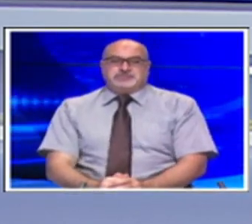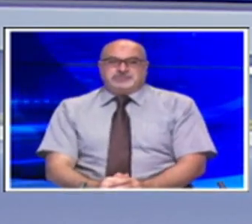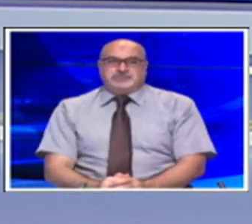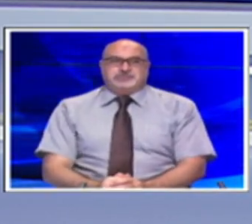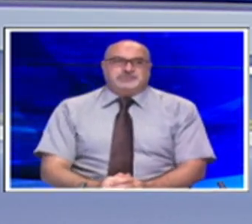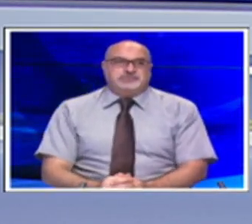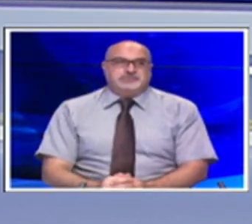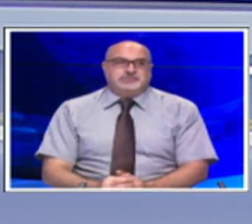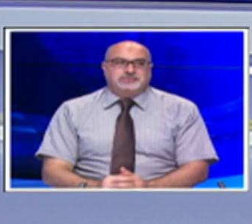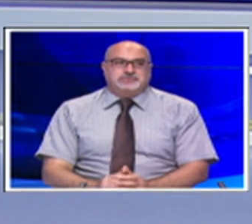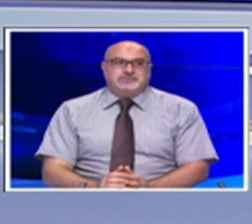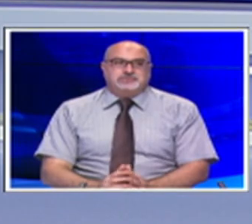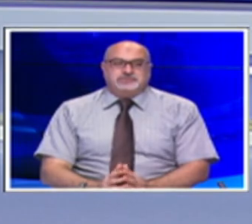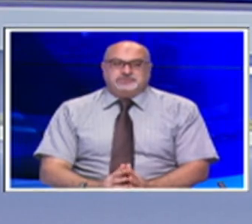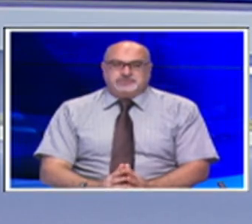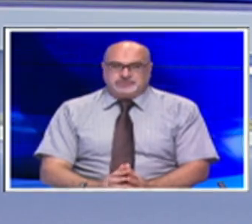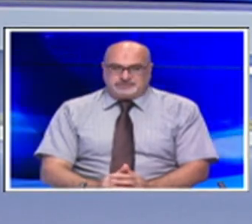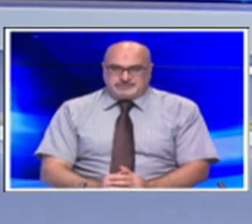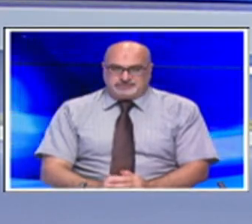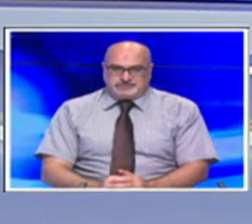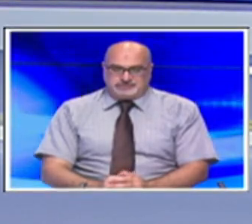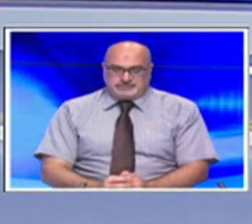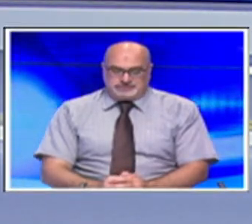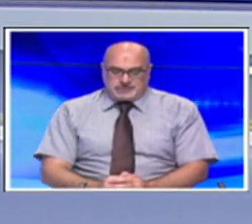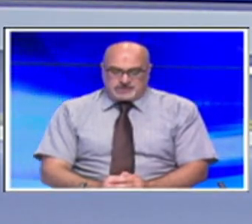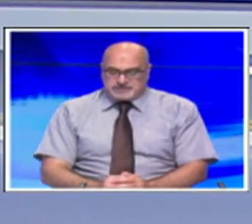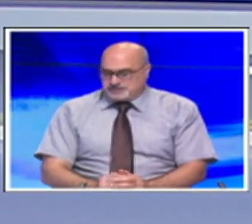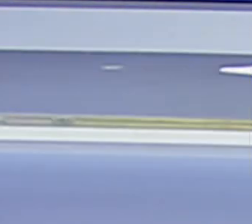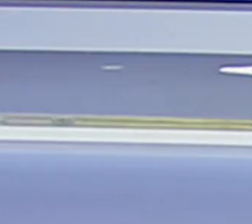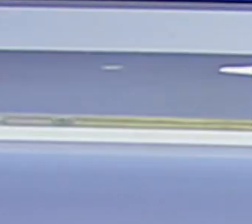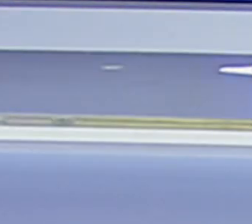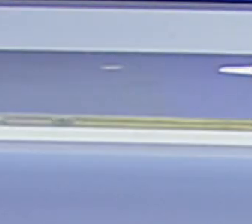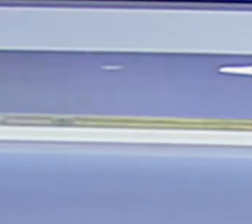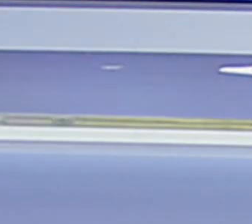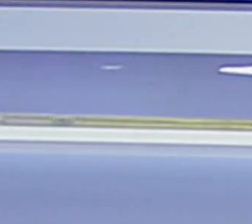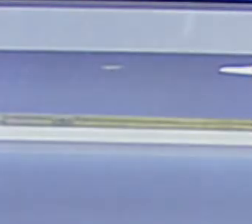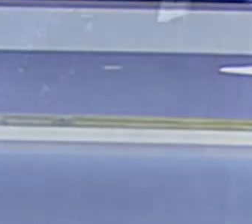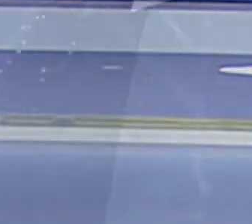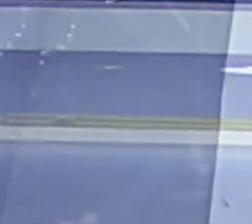موجز لأهم الأخبار. أترككم في أمان الله.